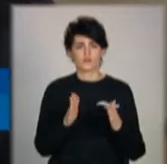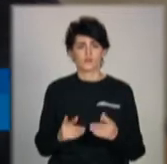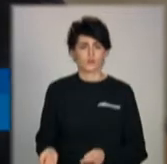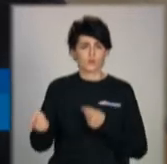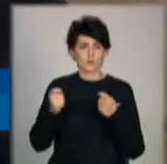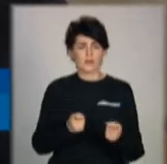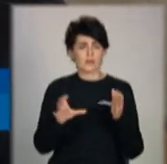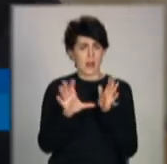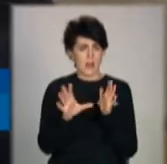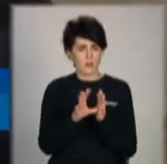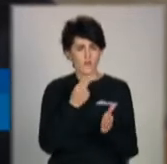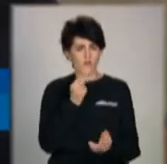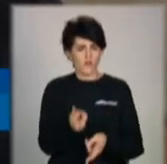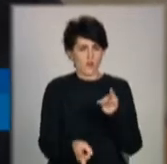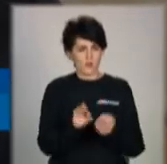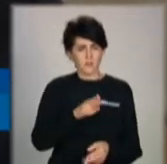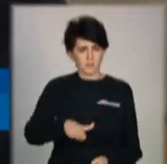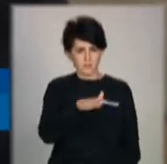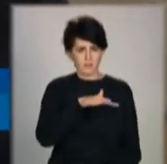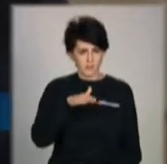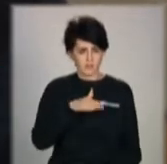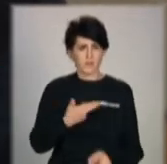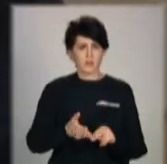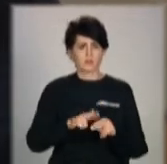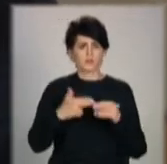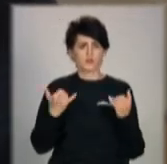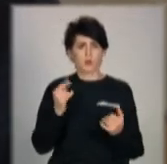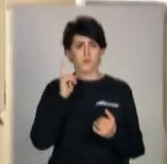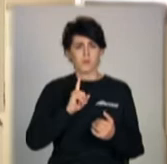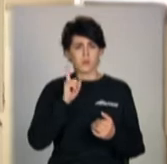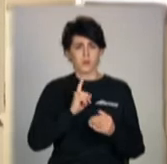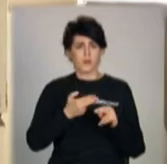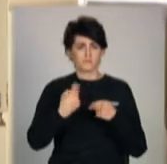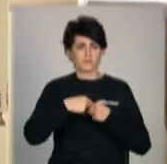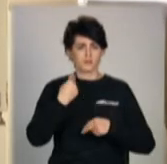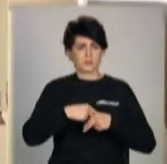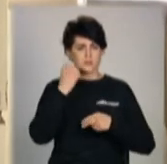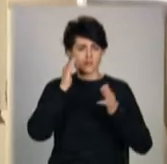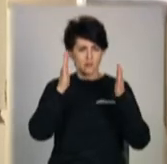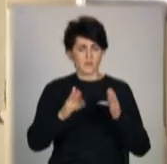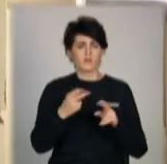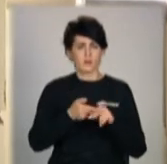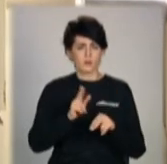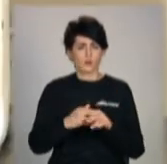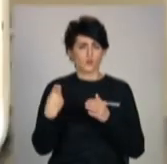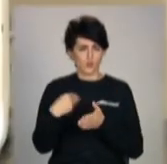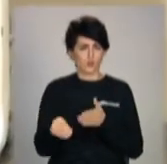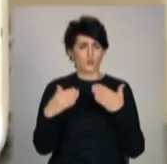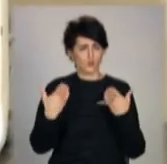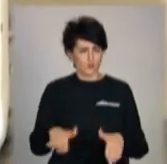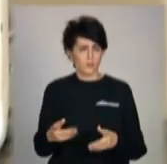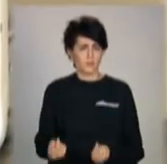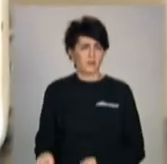електроплиту, яка сучасна, заважає встановки пароконвертера, який вже є в школі, його закупили. І